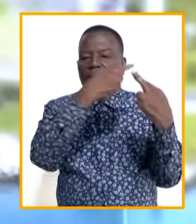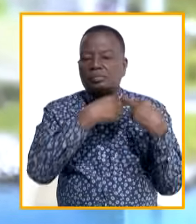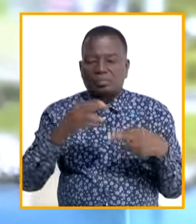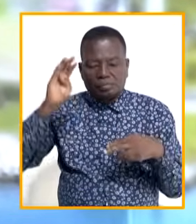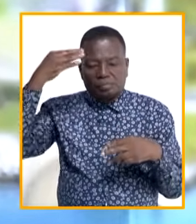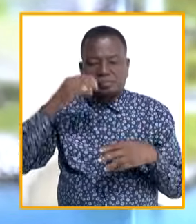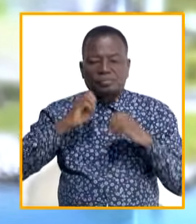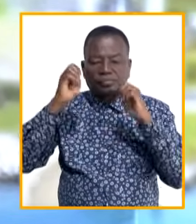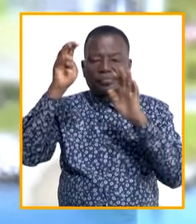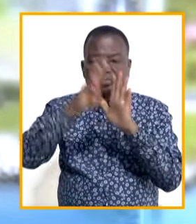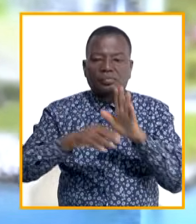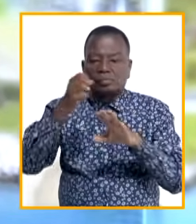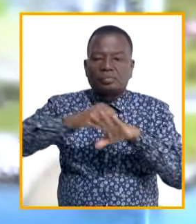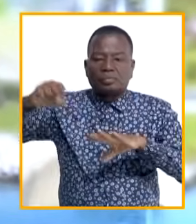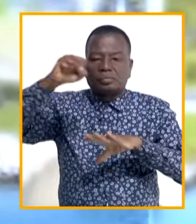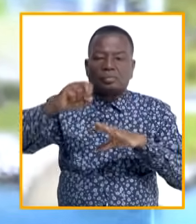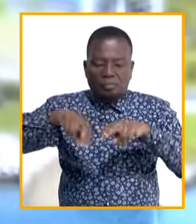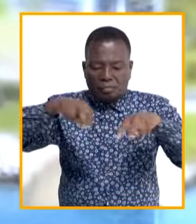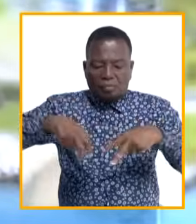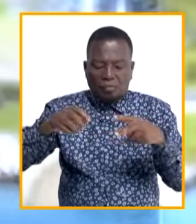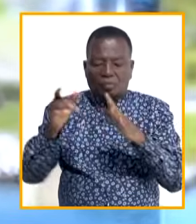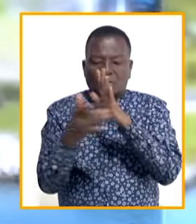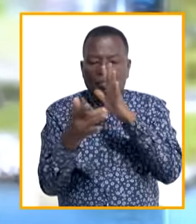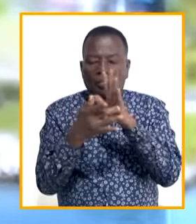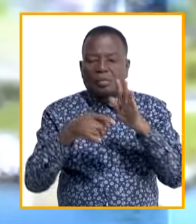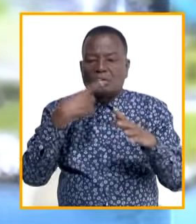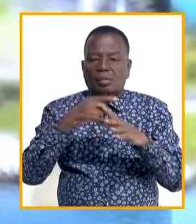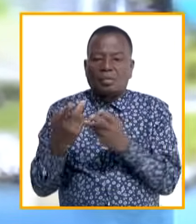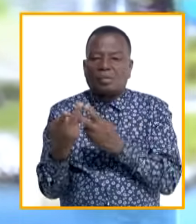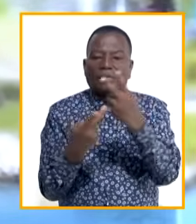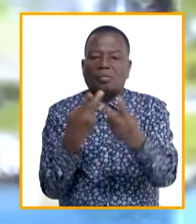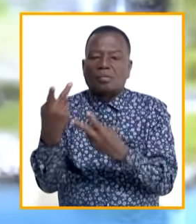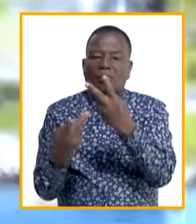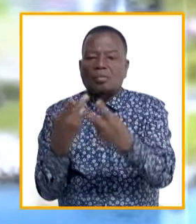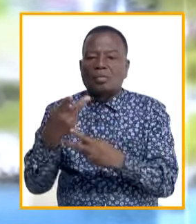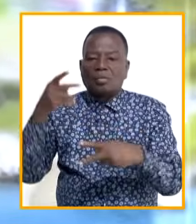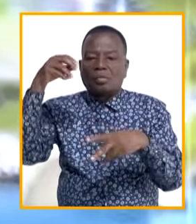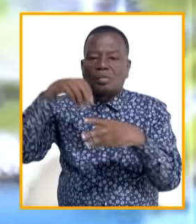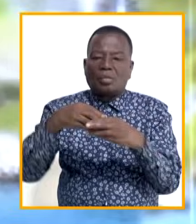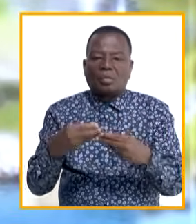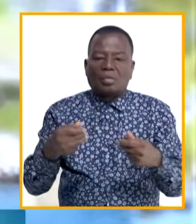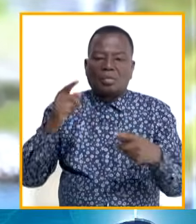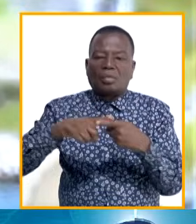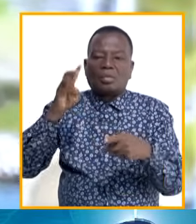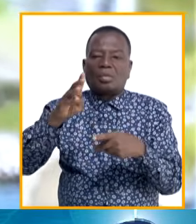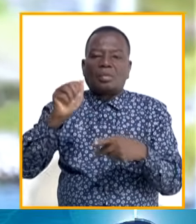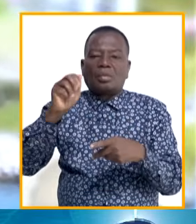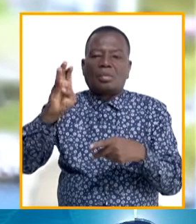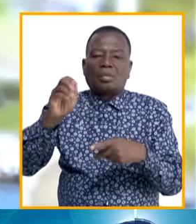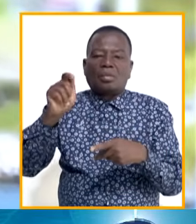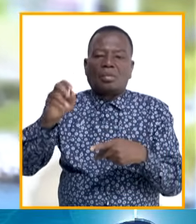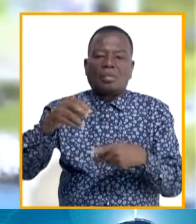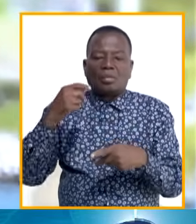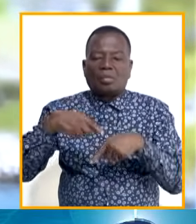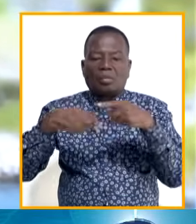de l'Enseignement supérieur et de la Recherche scientifique qui étaient en visite de terrain dans la commune d'Abobo. Ils sont allés